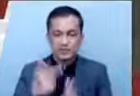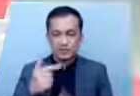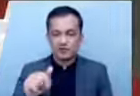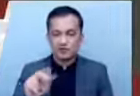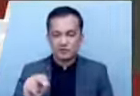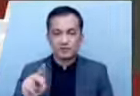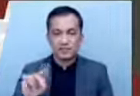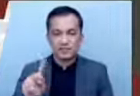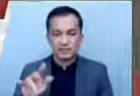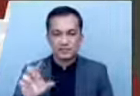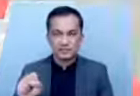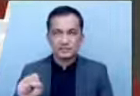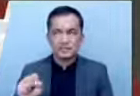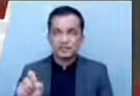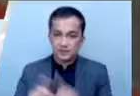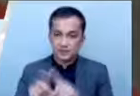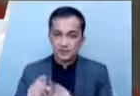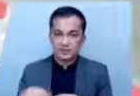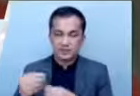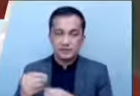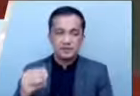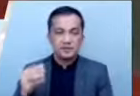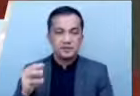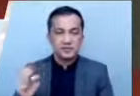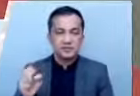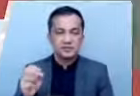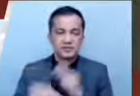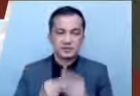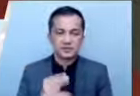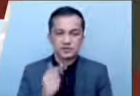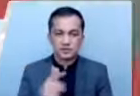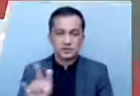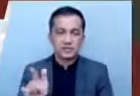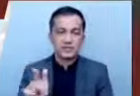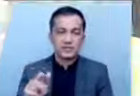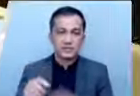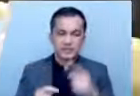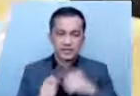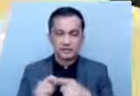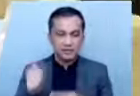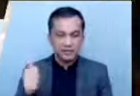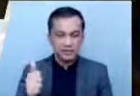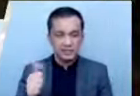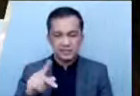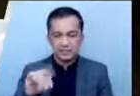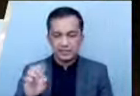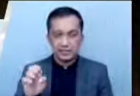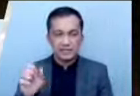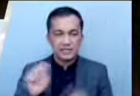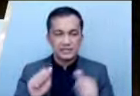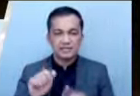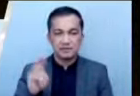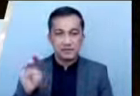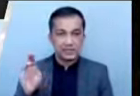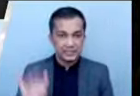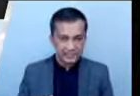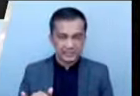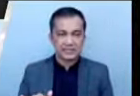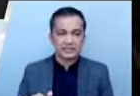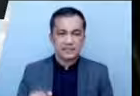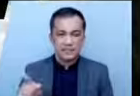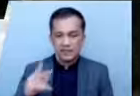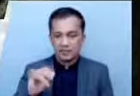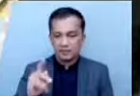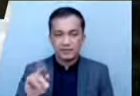stars na Miss Universe Philippines 2023 Top 10 finalist at Sparkle Star Michelle D. Abot kamay na pangarap star Richard